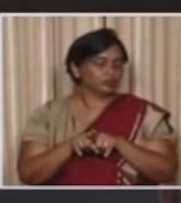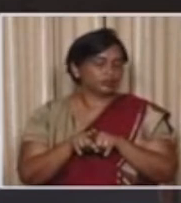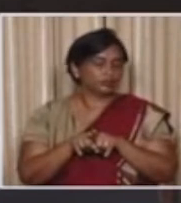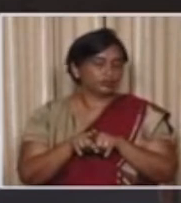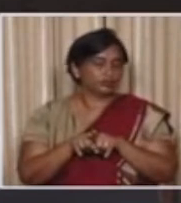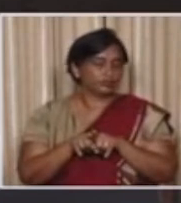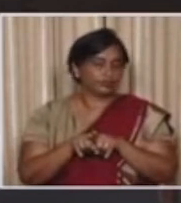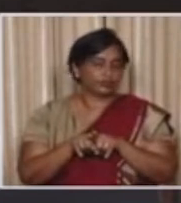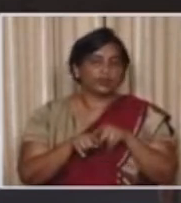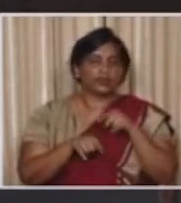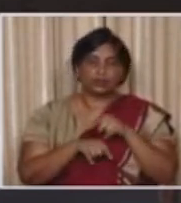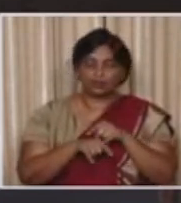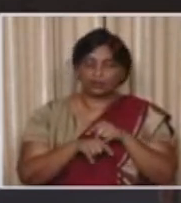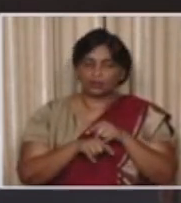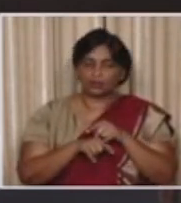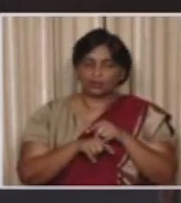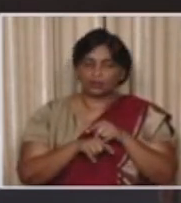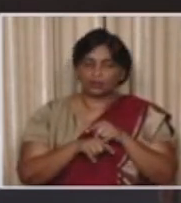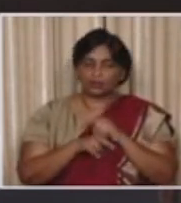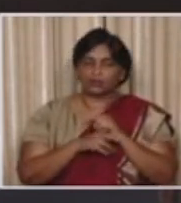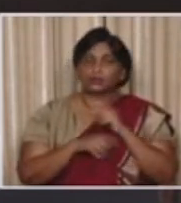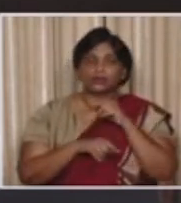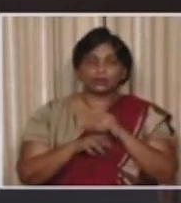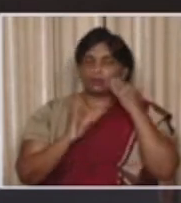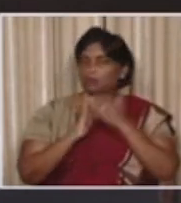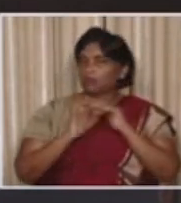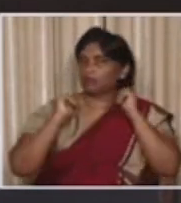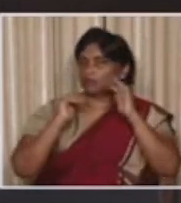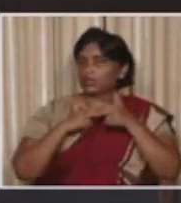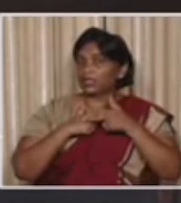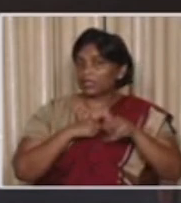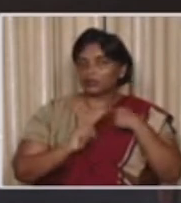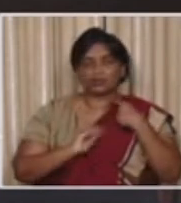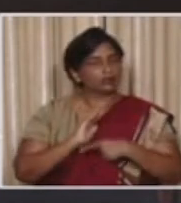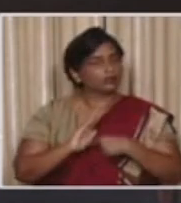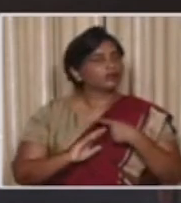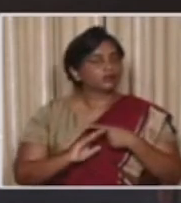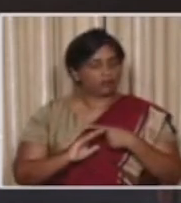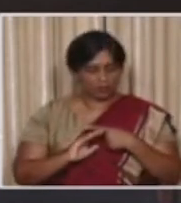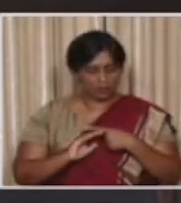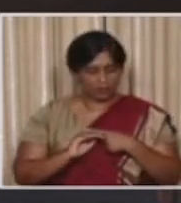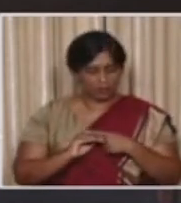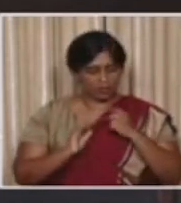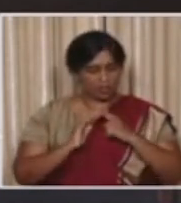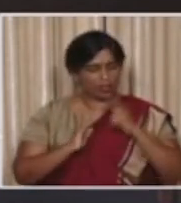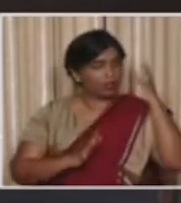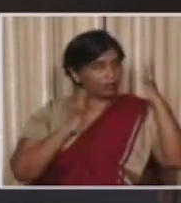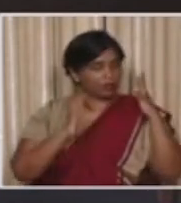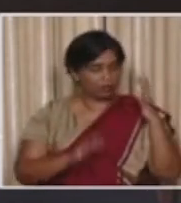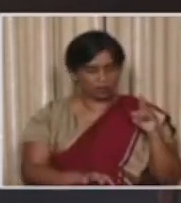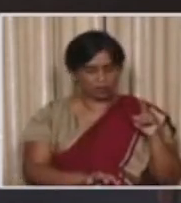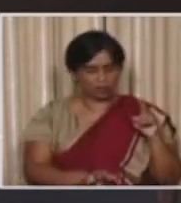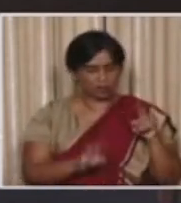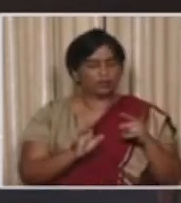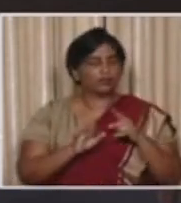කාල පරිච්ඡේදයේදී. The success placed Sri Lanka firmly under the international spotlight and galvanized its place as a global